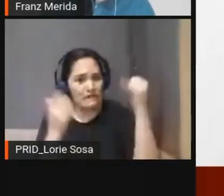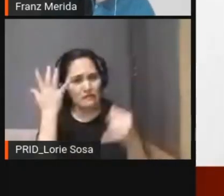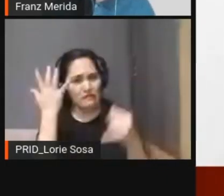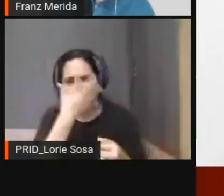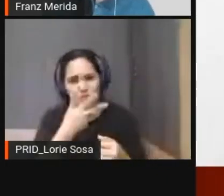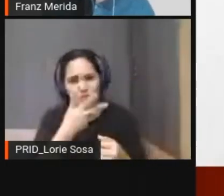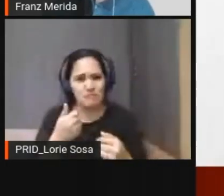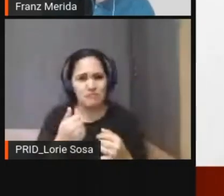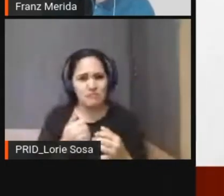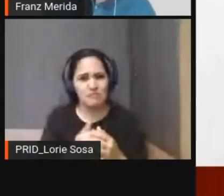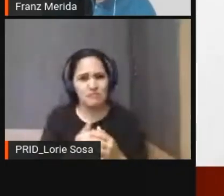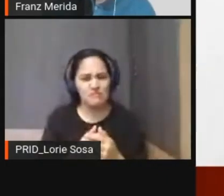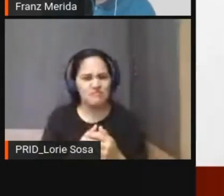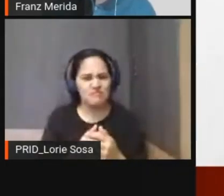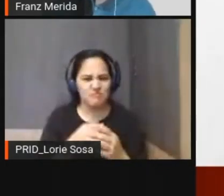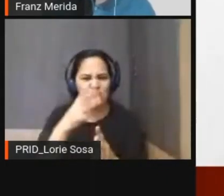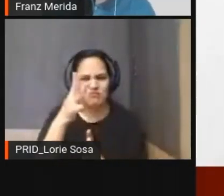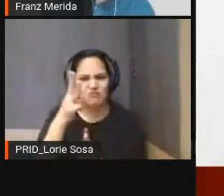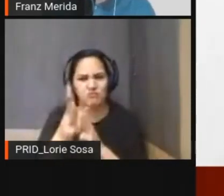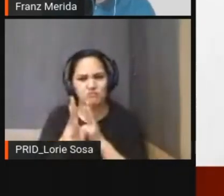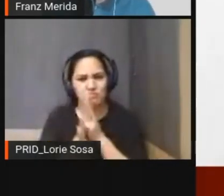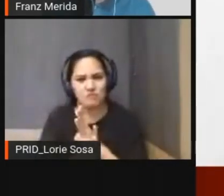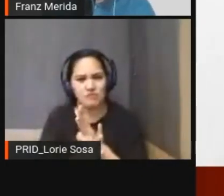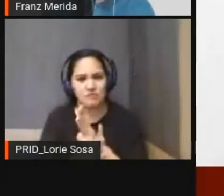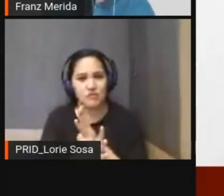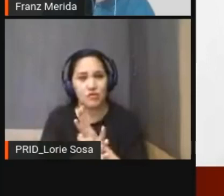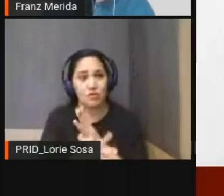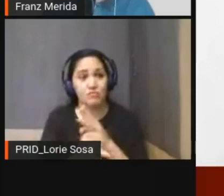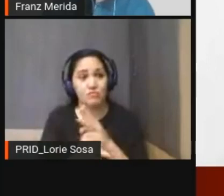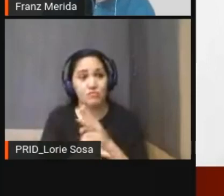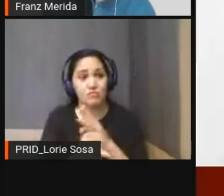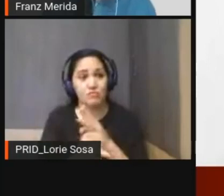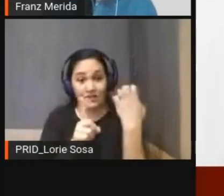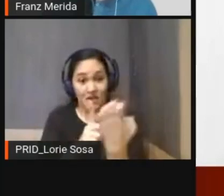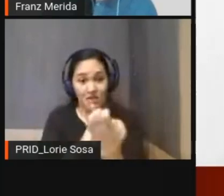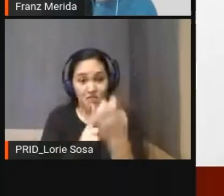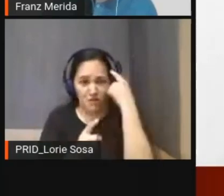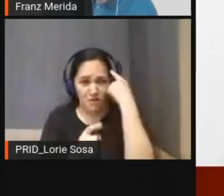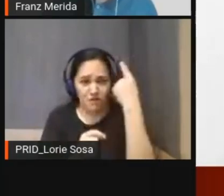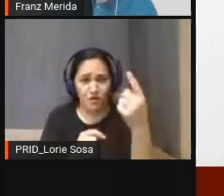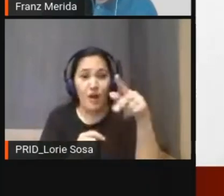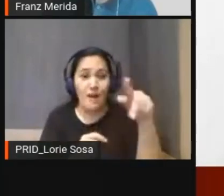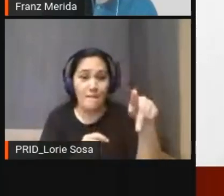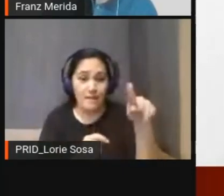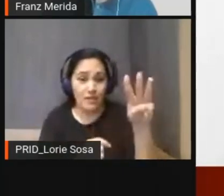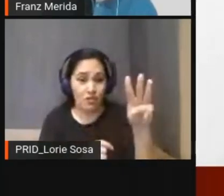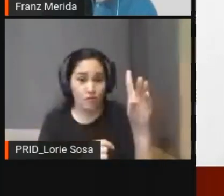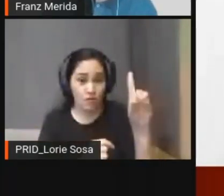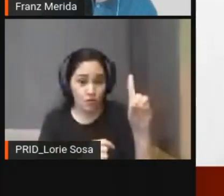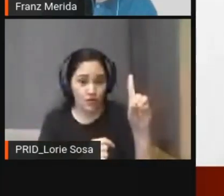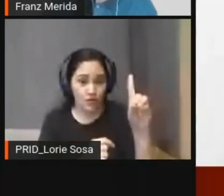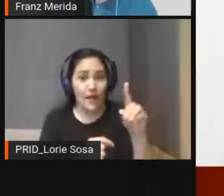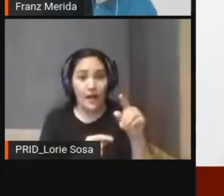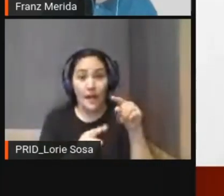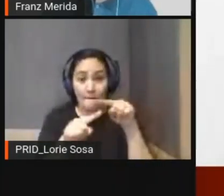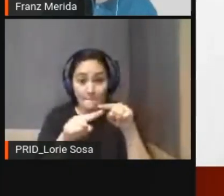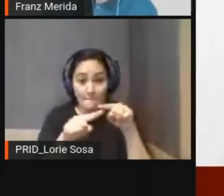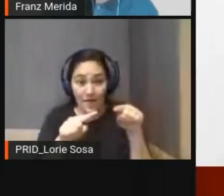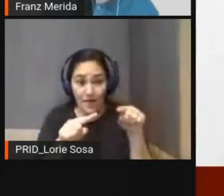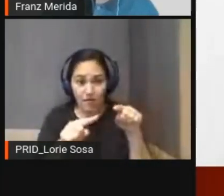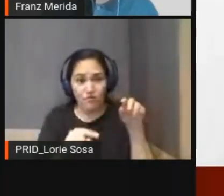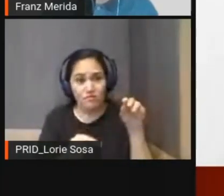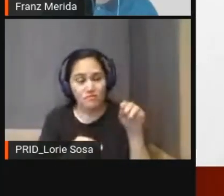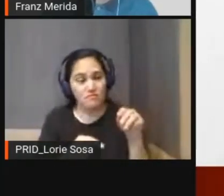mundo or kapaligiran para sa PWD, pero at least nasimula na natin. At alam kong